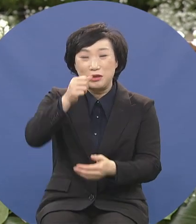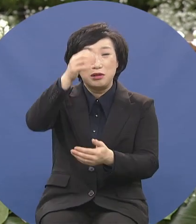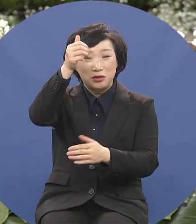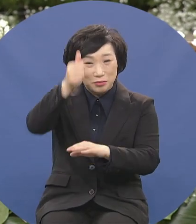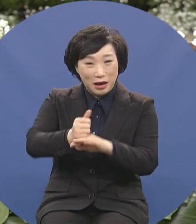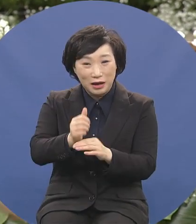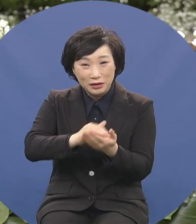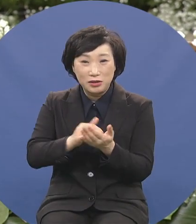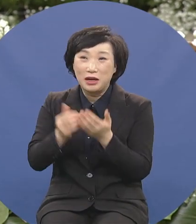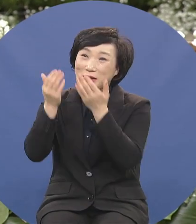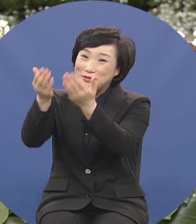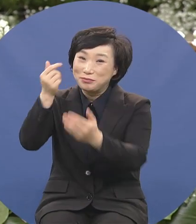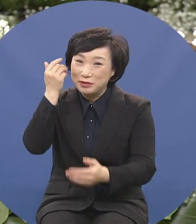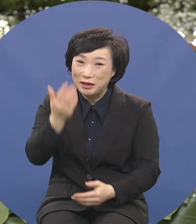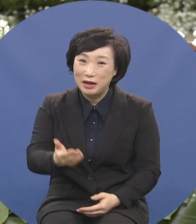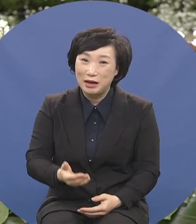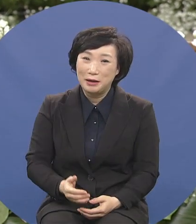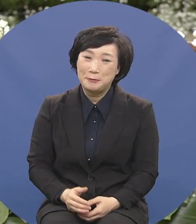결산하시렵니까?